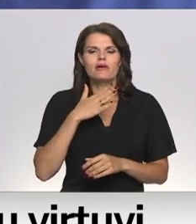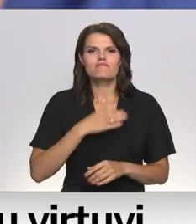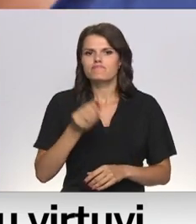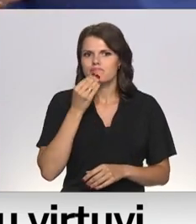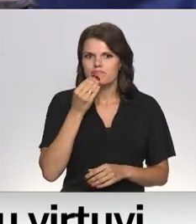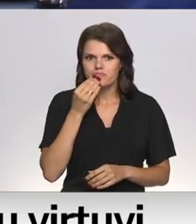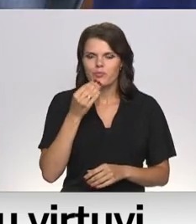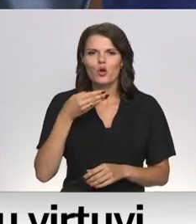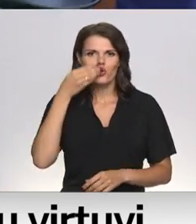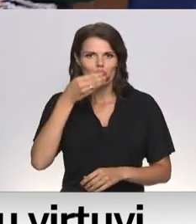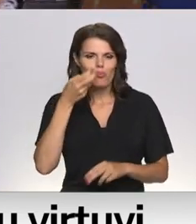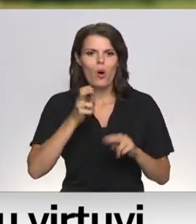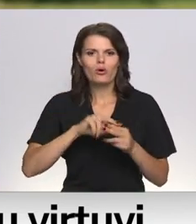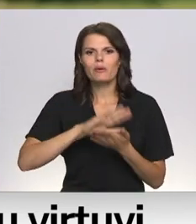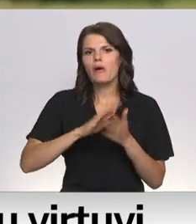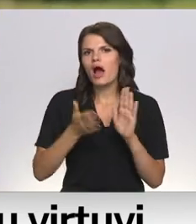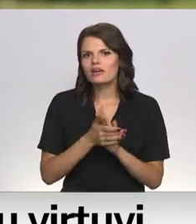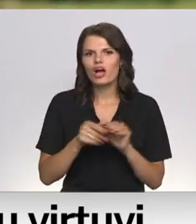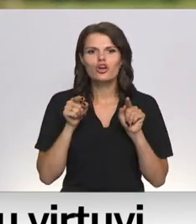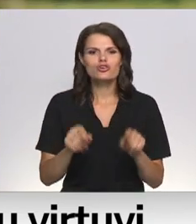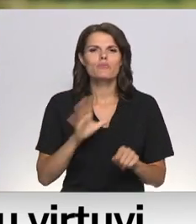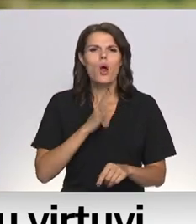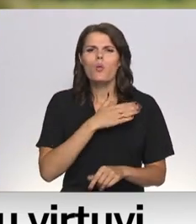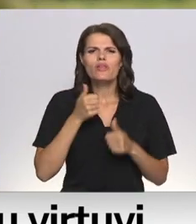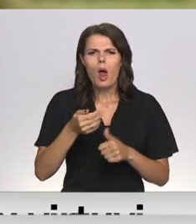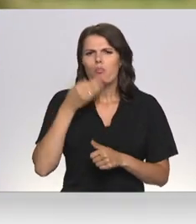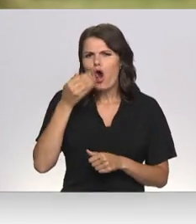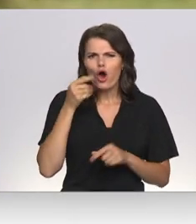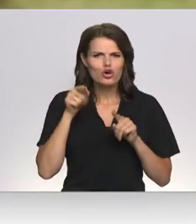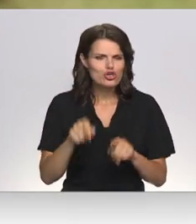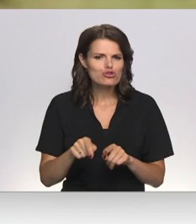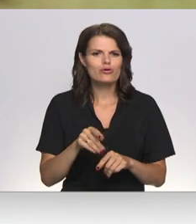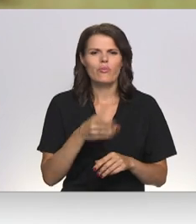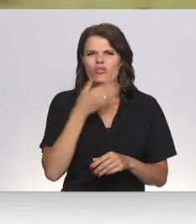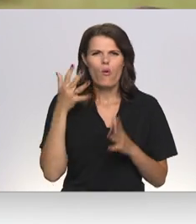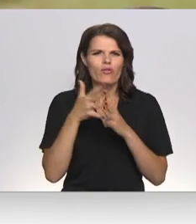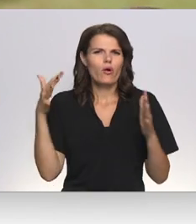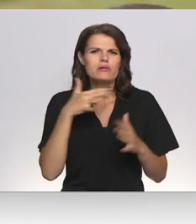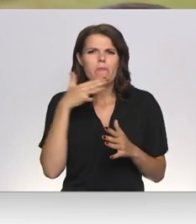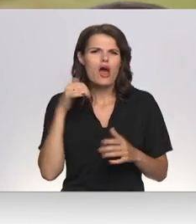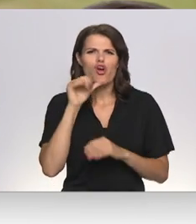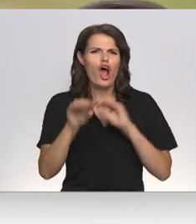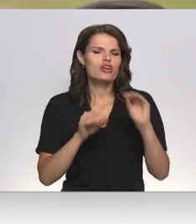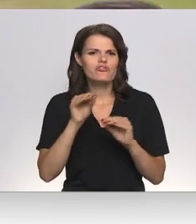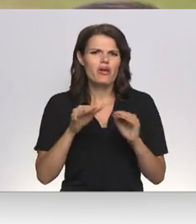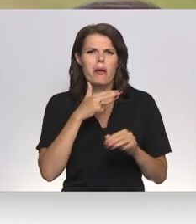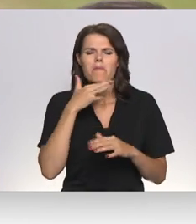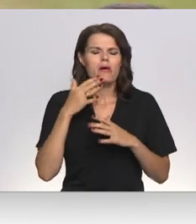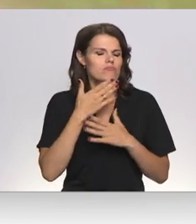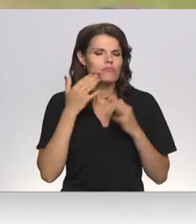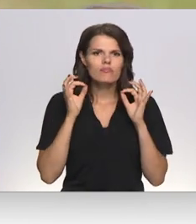boršs un pankūkas. Un šis bija ļoti labs boršs. Viņš nav tā kā par daudz garšvielas vai vēl kaut kas tur